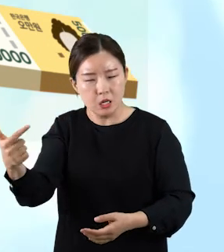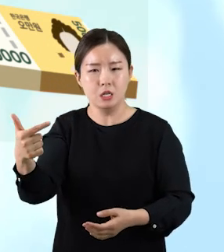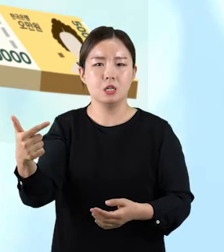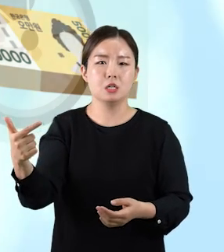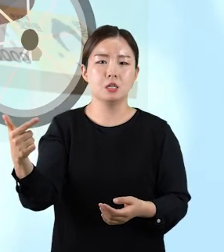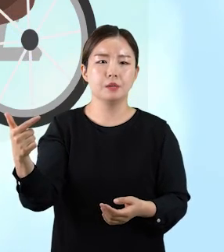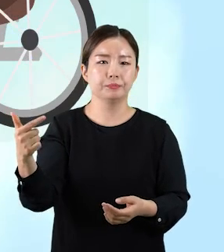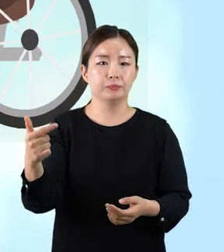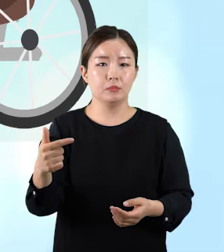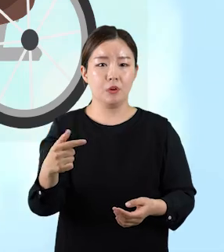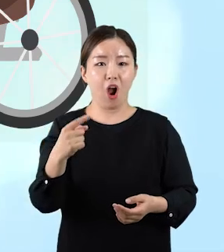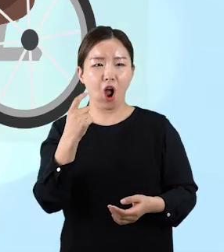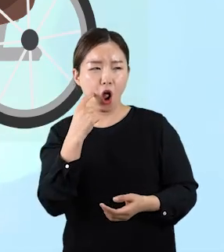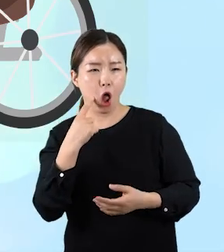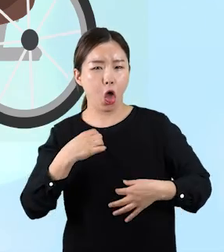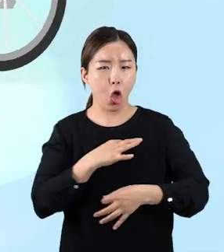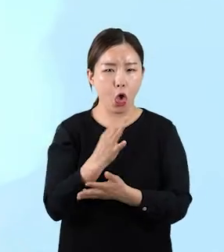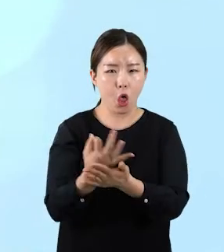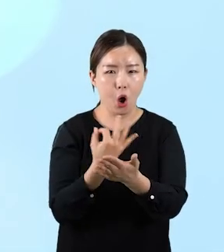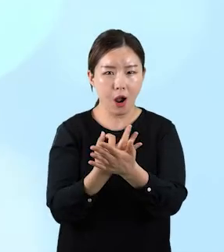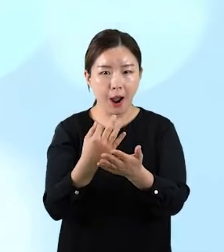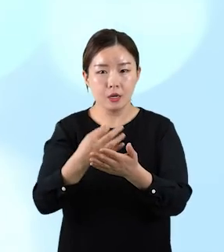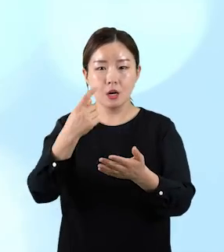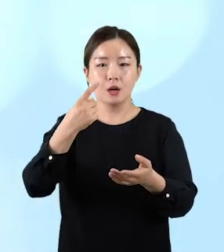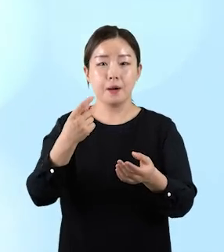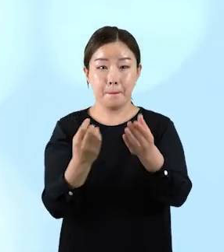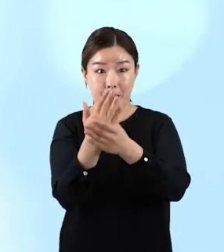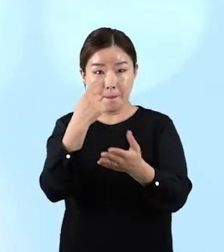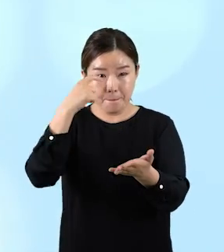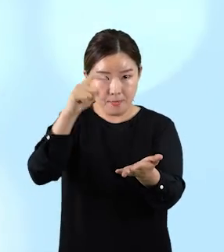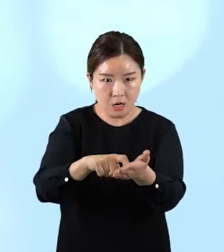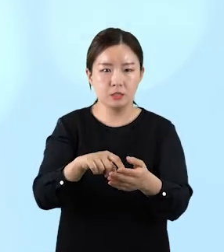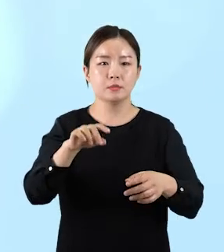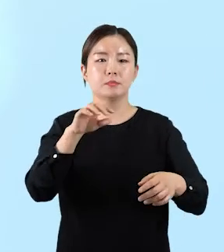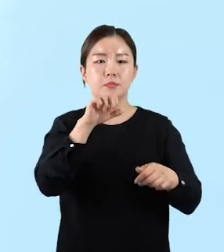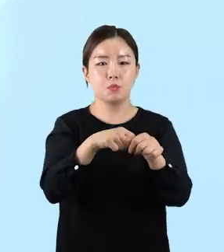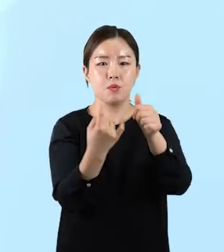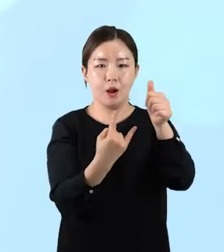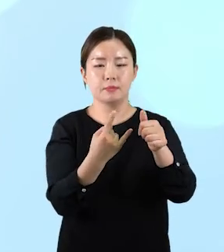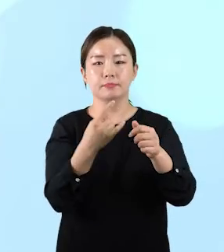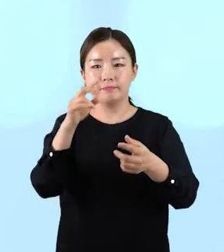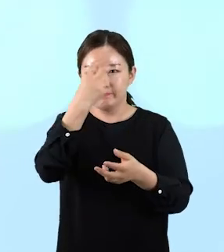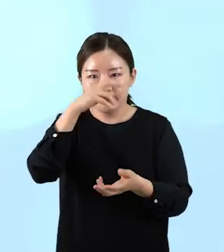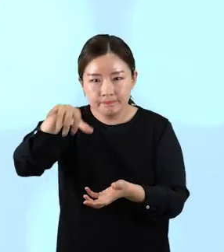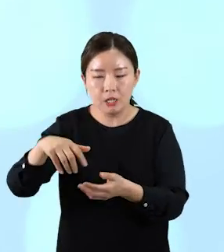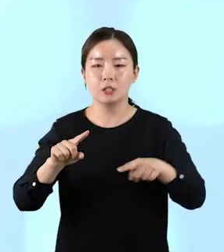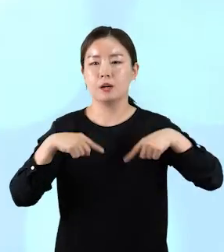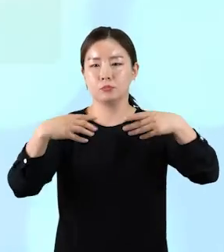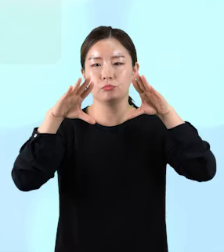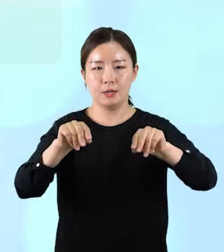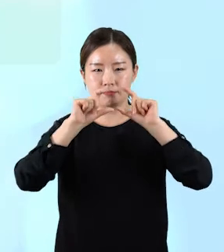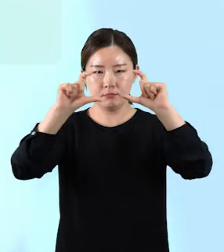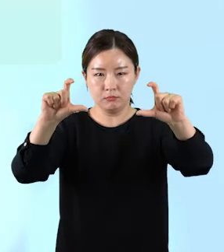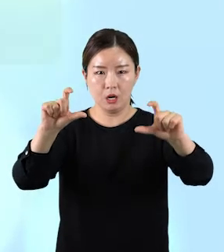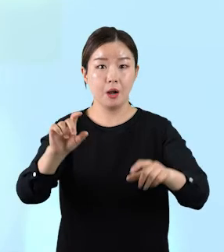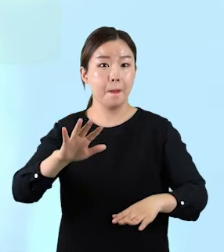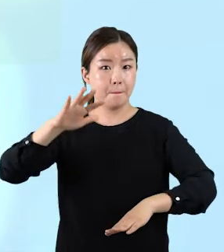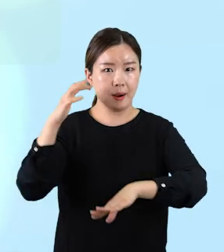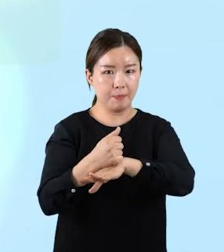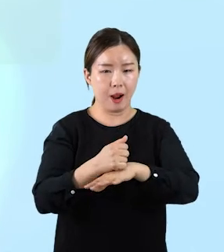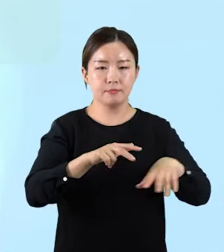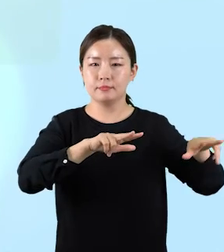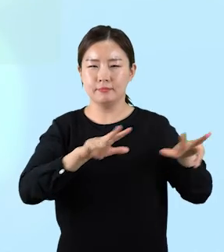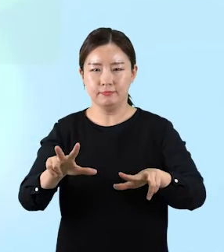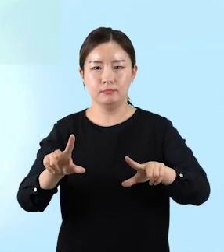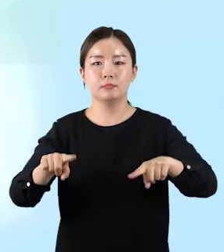경우 부정수급이 발생하면 곧바로 징계위원회를 소집해 참여가 중단됩니다. 마지막으로 즉시